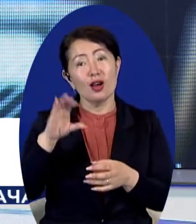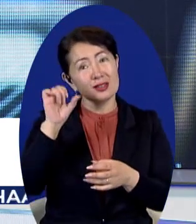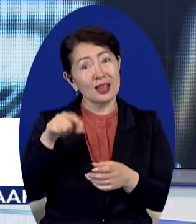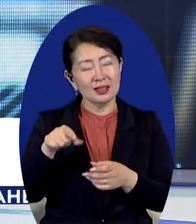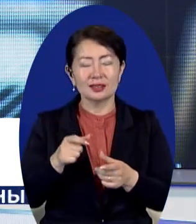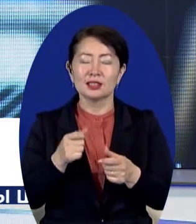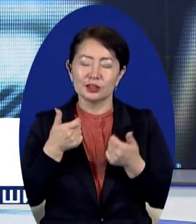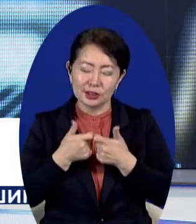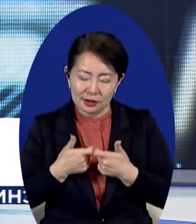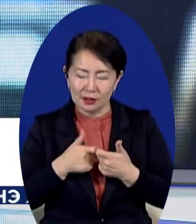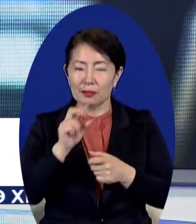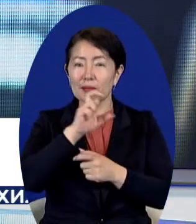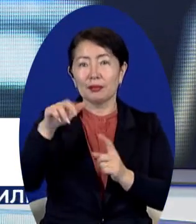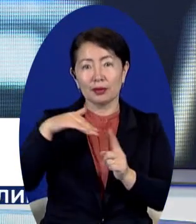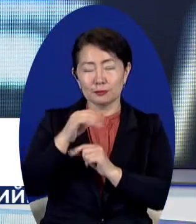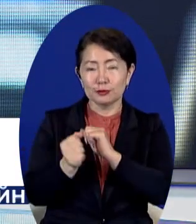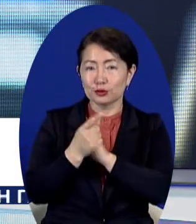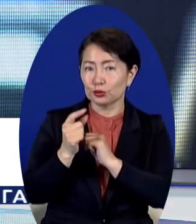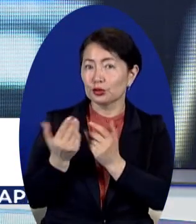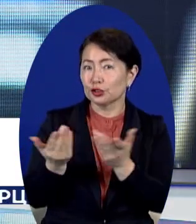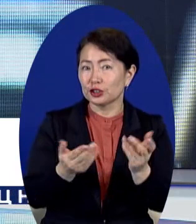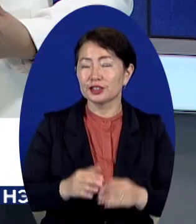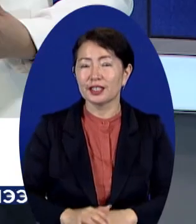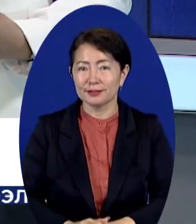байгаль орчны буланд бид онцоллоо.